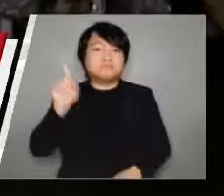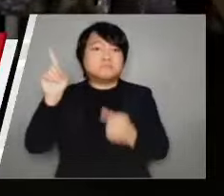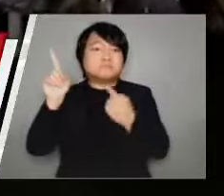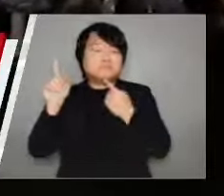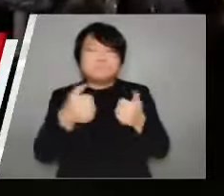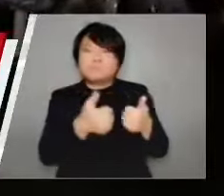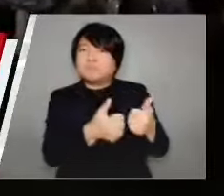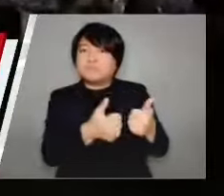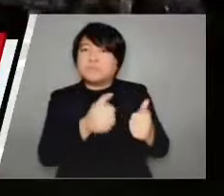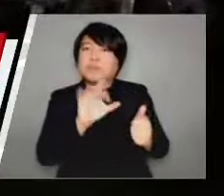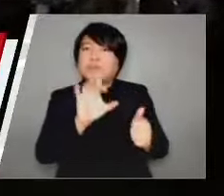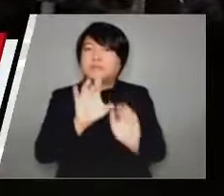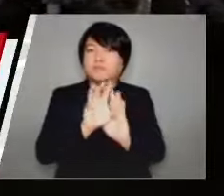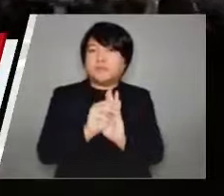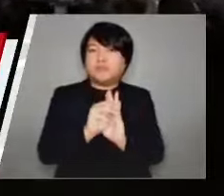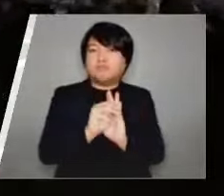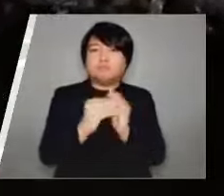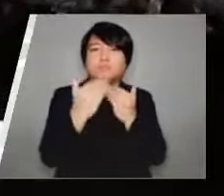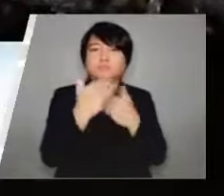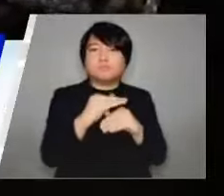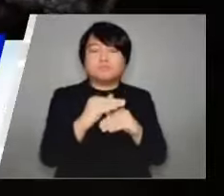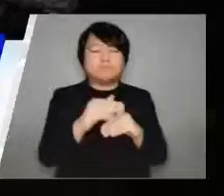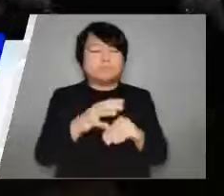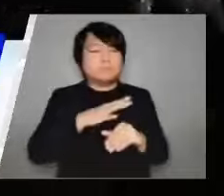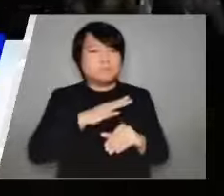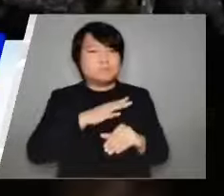mensahe nakapaloob na ron sa 8 minuto?